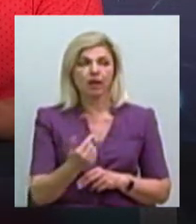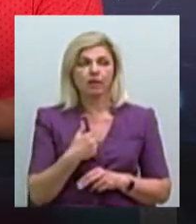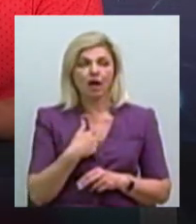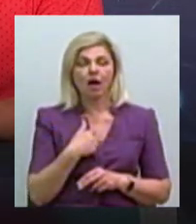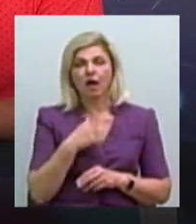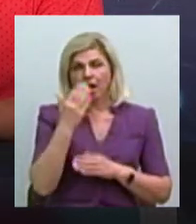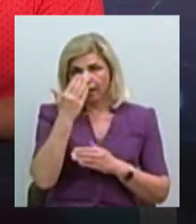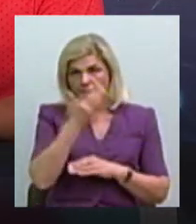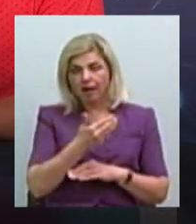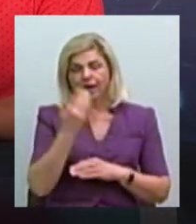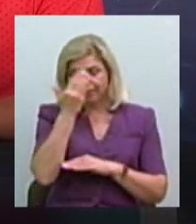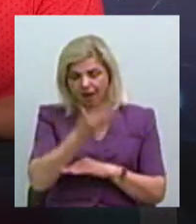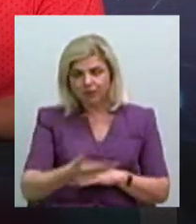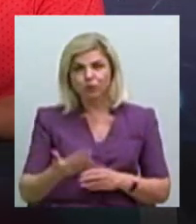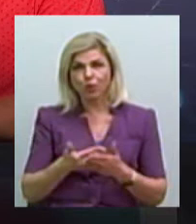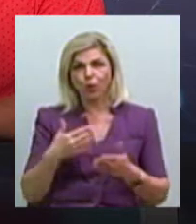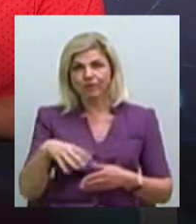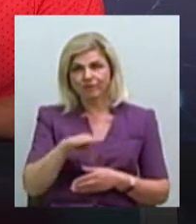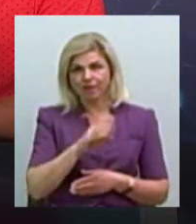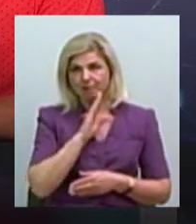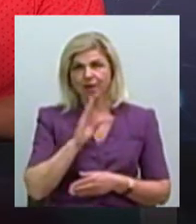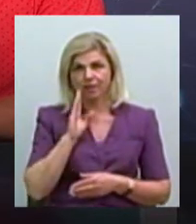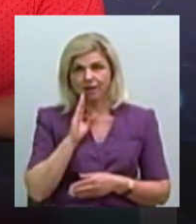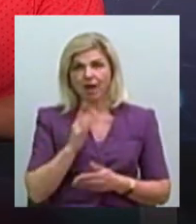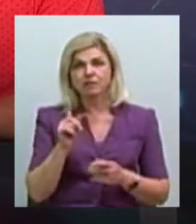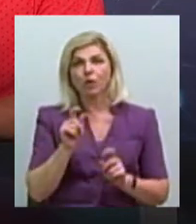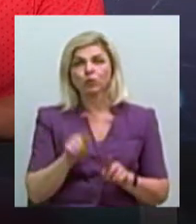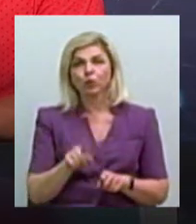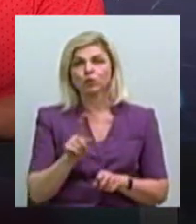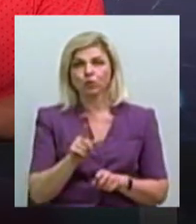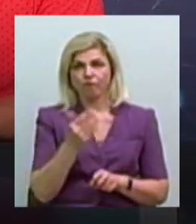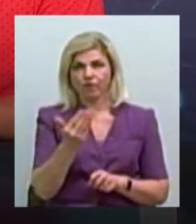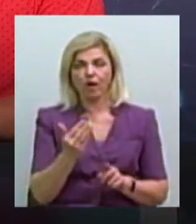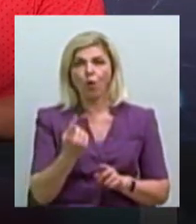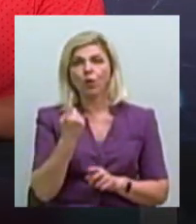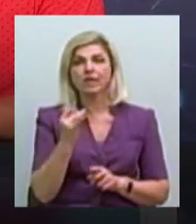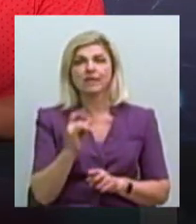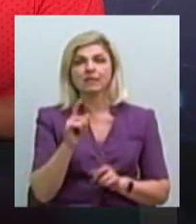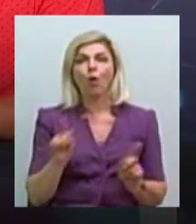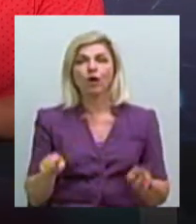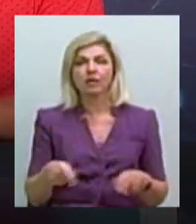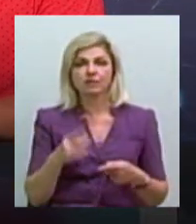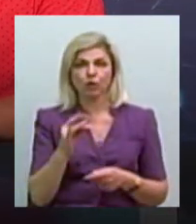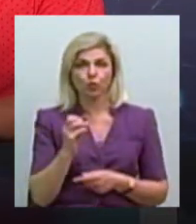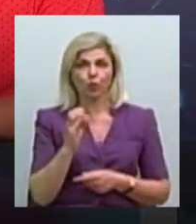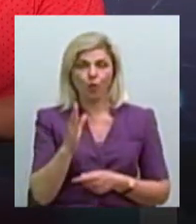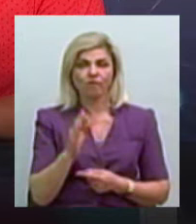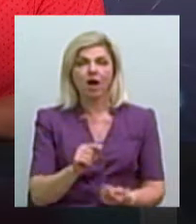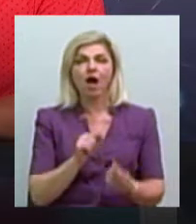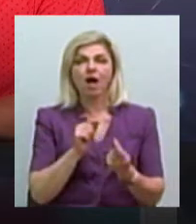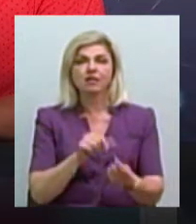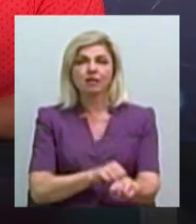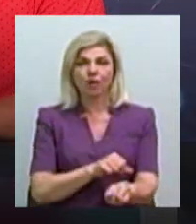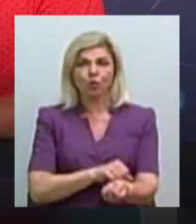низко кланяюсь от всех матерей за то, что вы есть один из организаторов